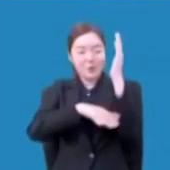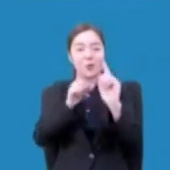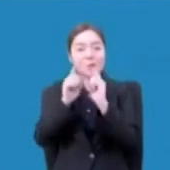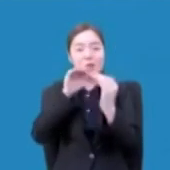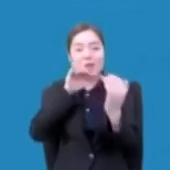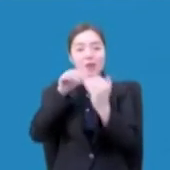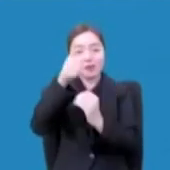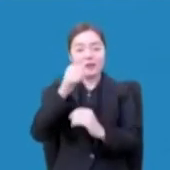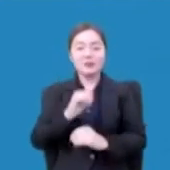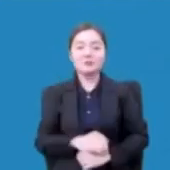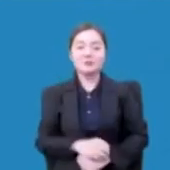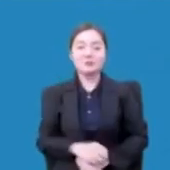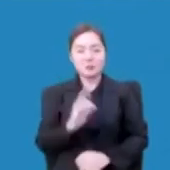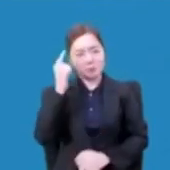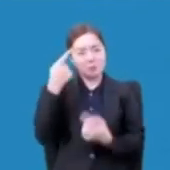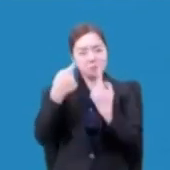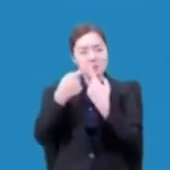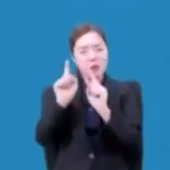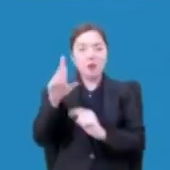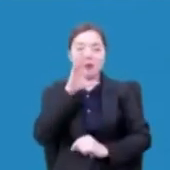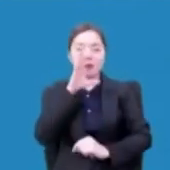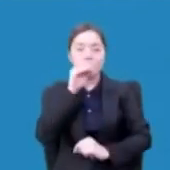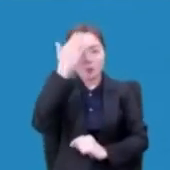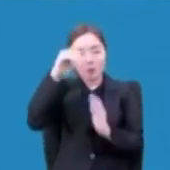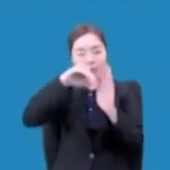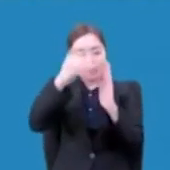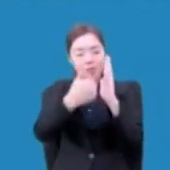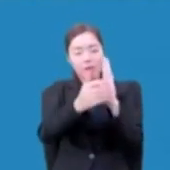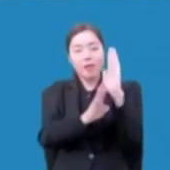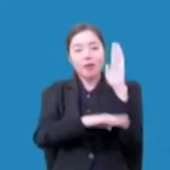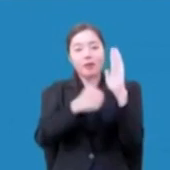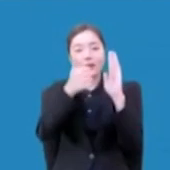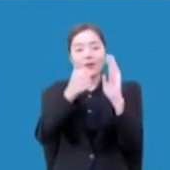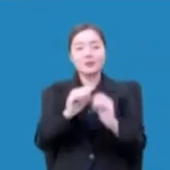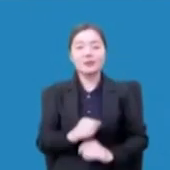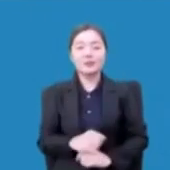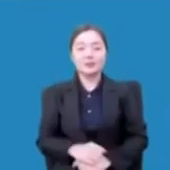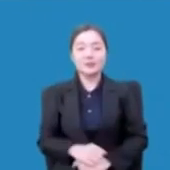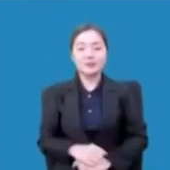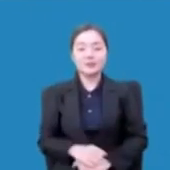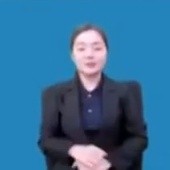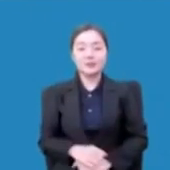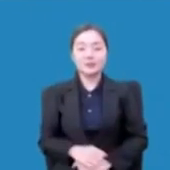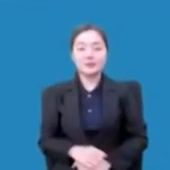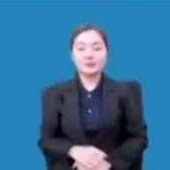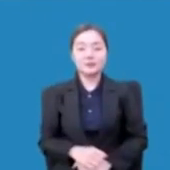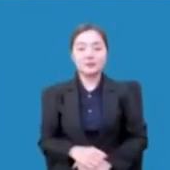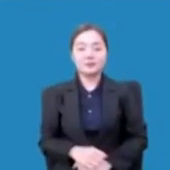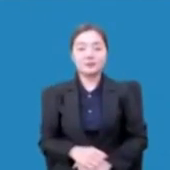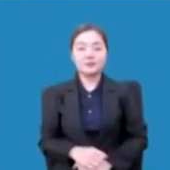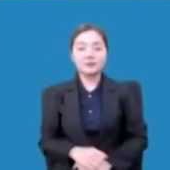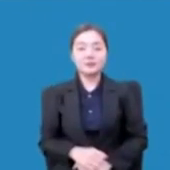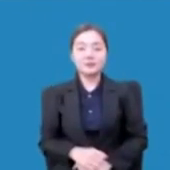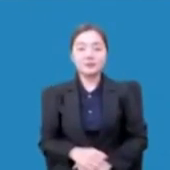ให้ผมแปลกใจเลยนะครับที่คุณสุริชัยพูดภาษาถิ่นได้คล่องขนาดนี้ครับ ผมอยากจะใช้เทคโนโลยี AI